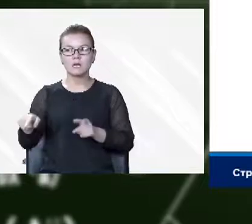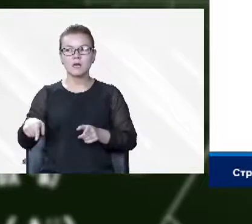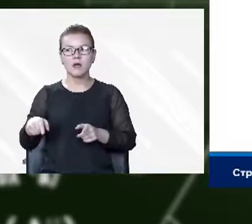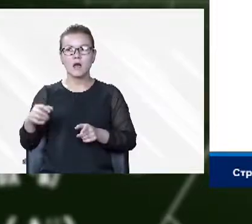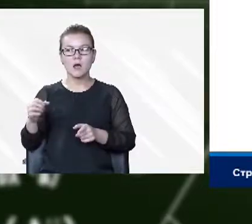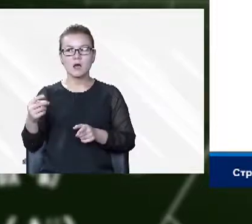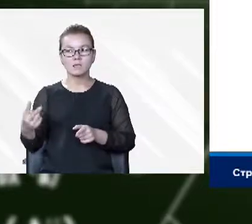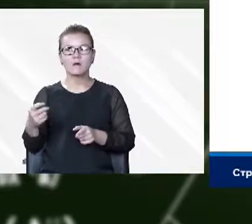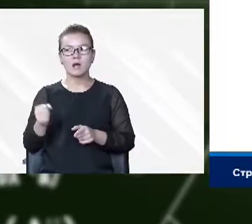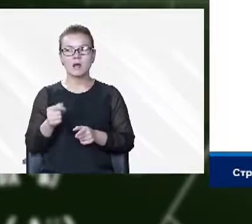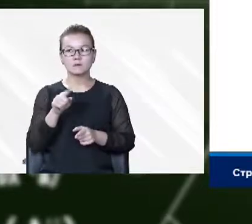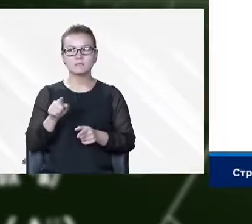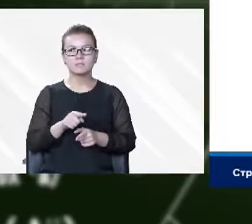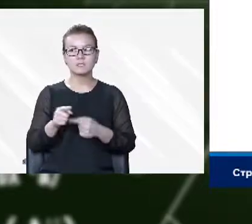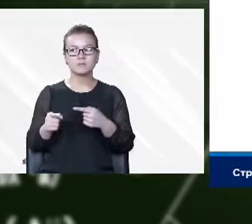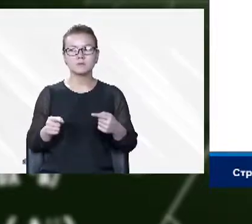разности 2а и 1.